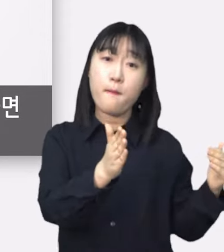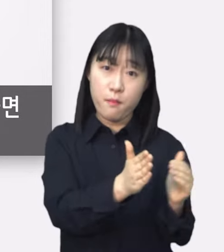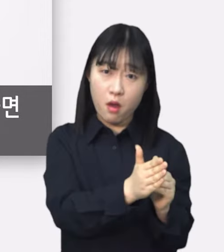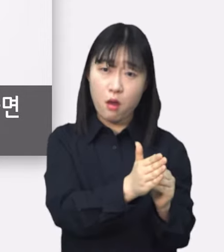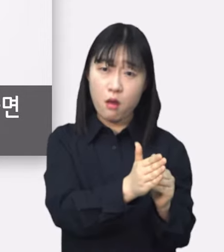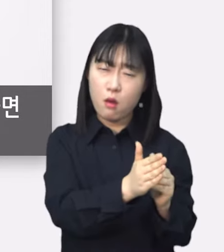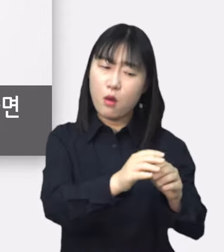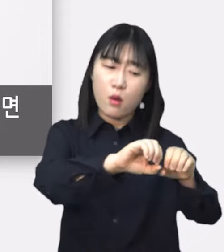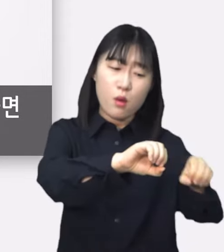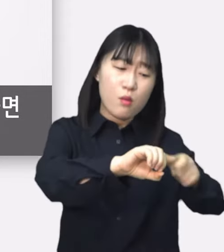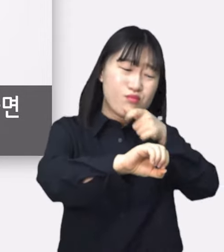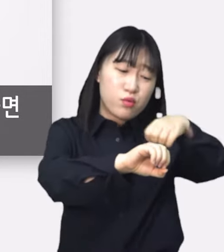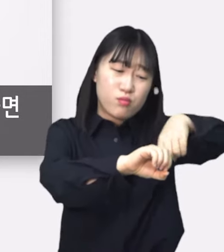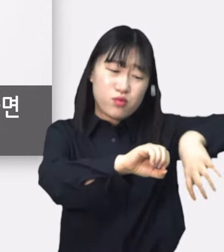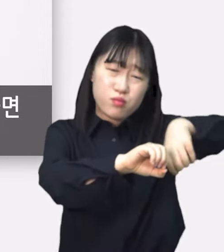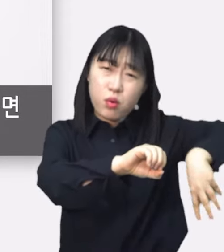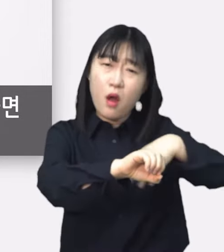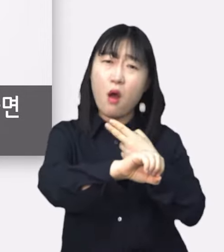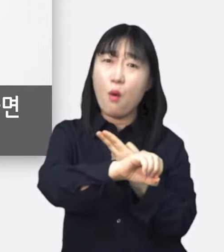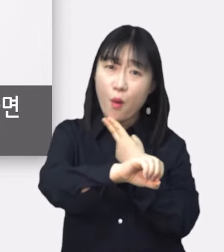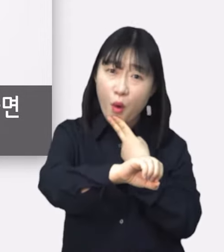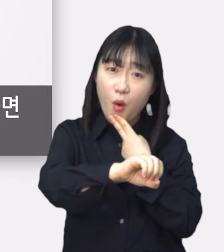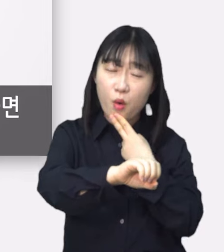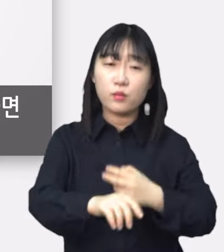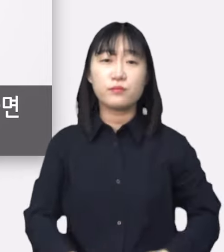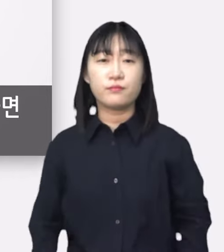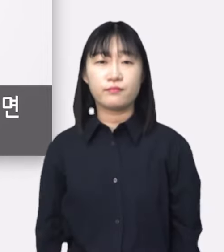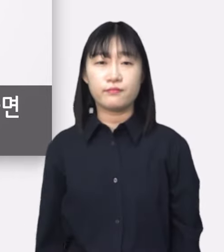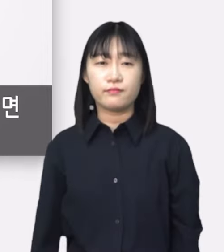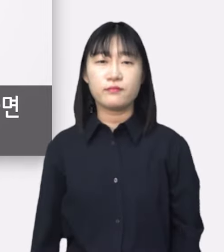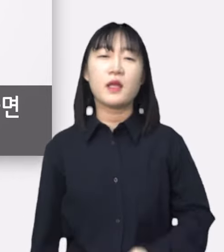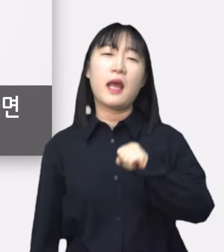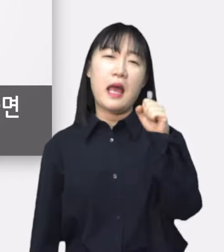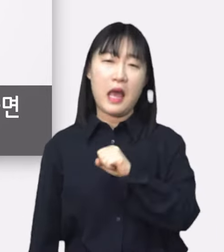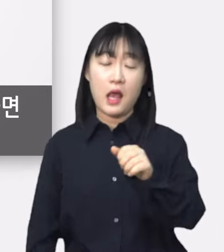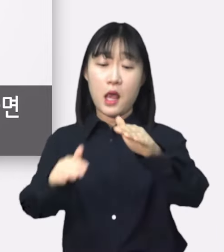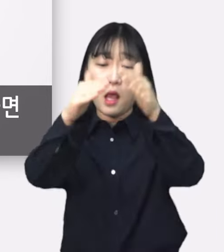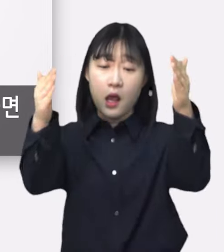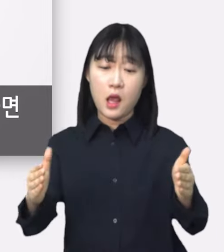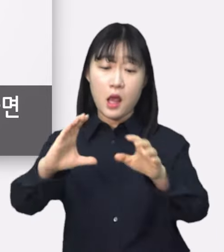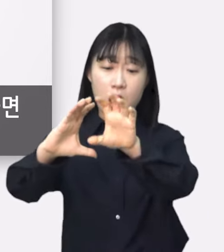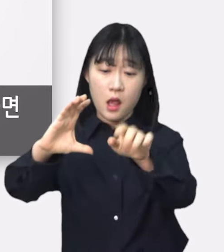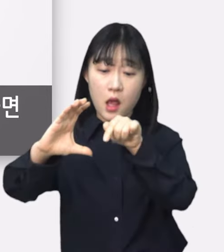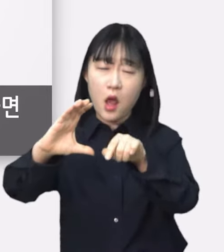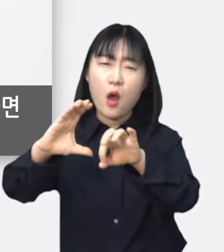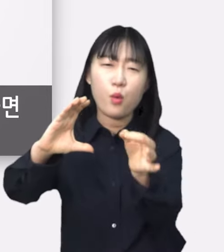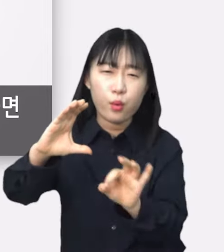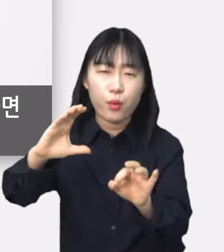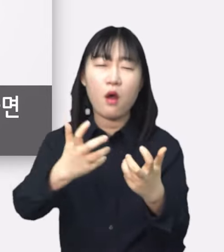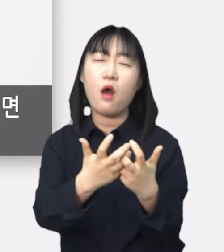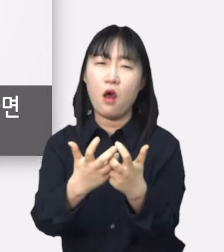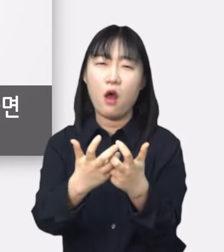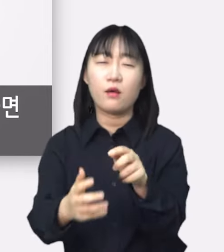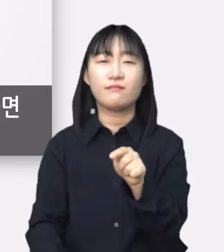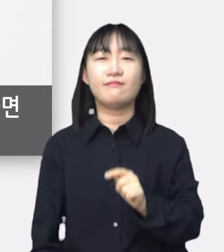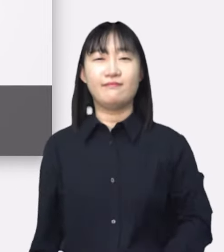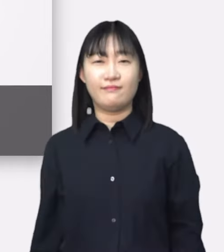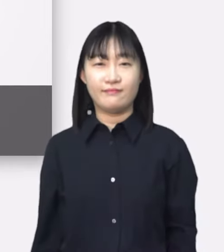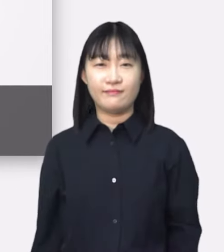제거했는데도 배수 동작이 안된다면 제품 내부에 배수호스가 동결되었을 수 있습니다.